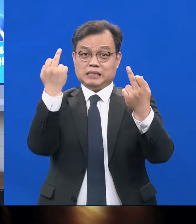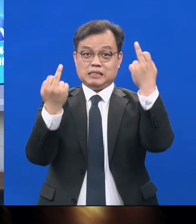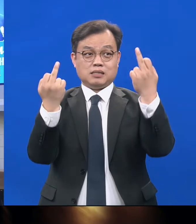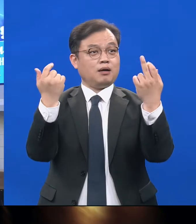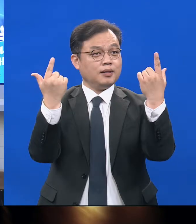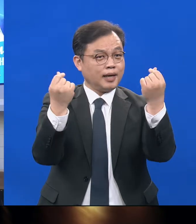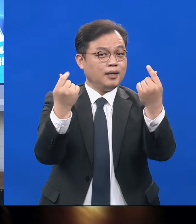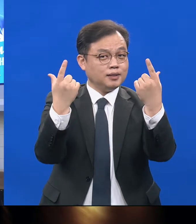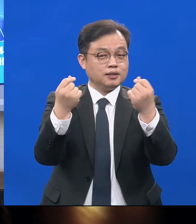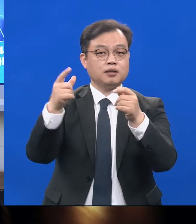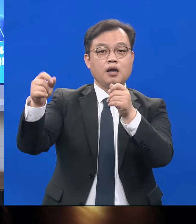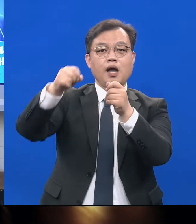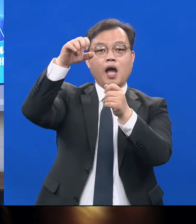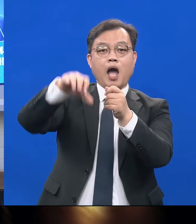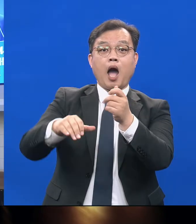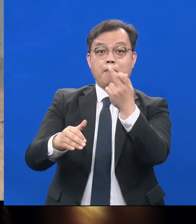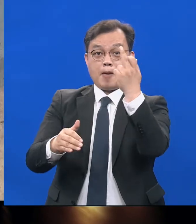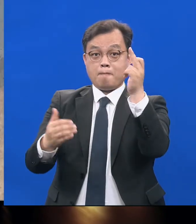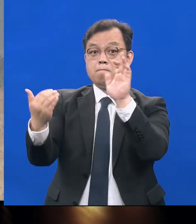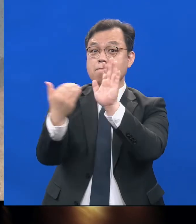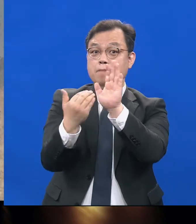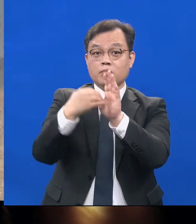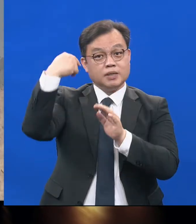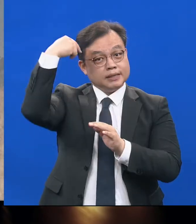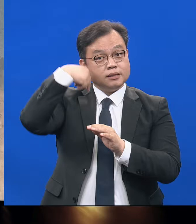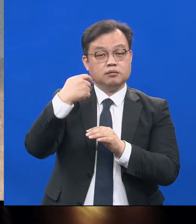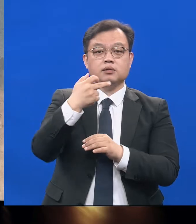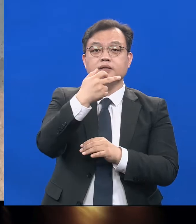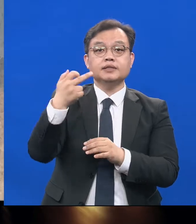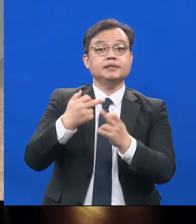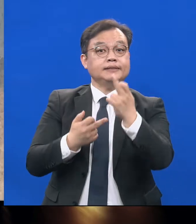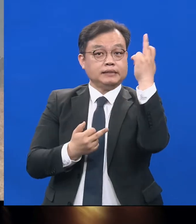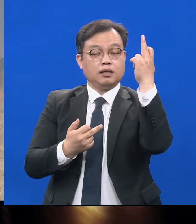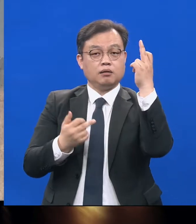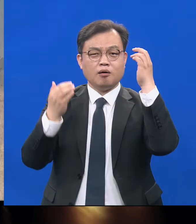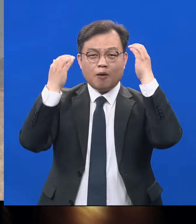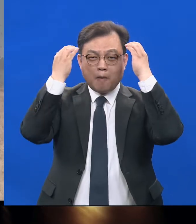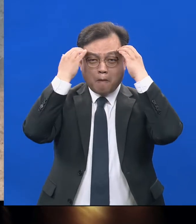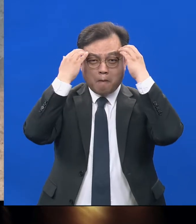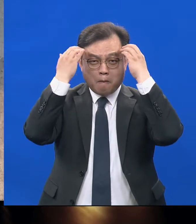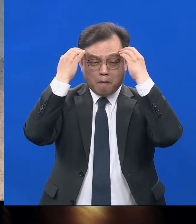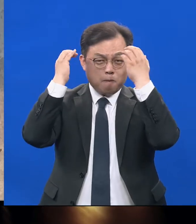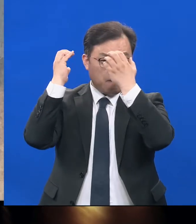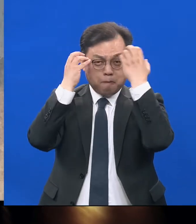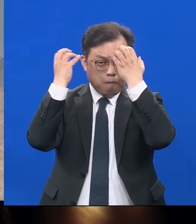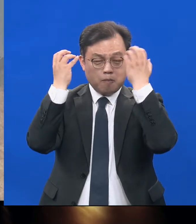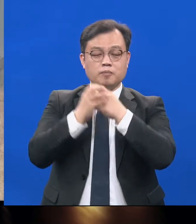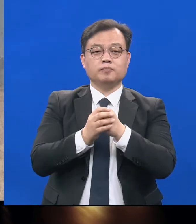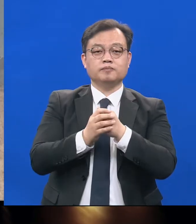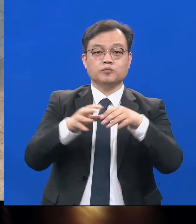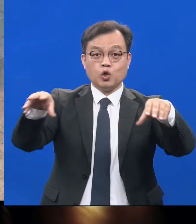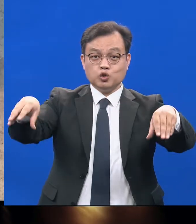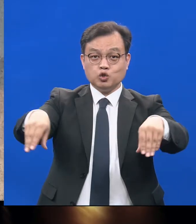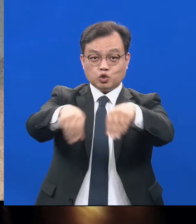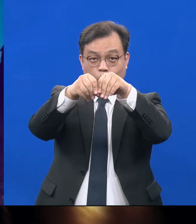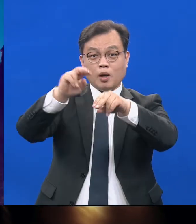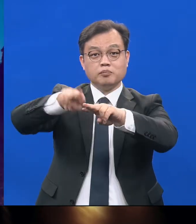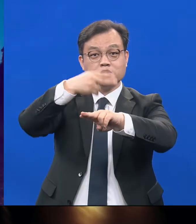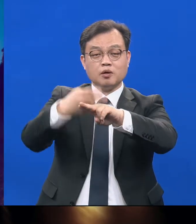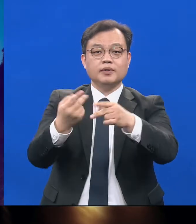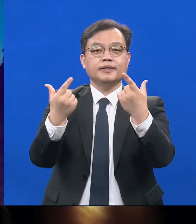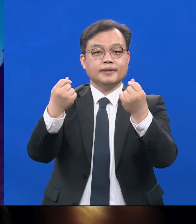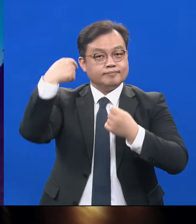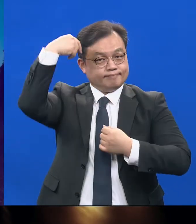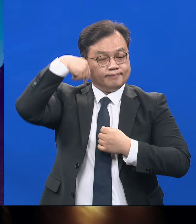것들이 앞에 놓여 있었다는 것입니다. 큰 산은 역경의 종합 선물 세트와 같다고 말할 수 있습니다.